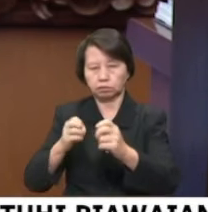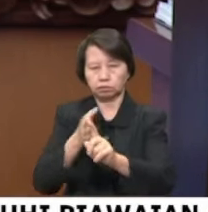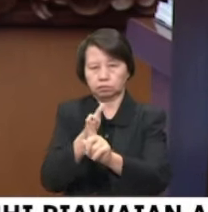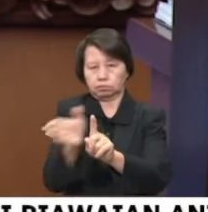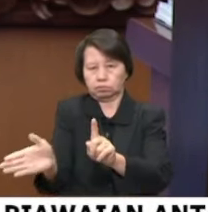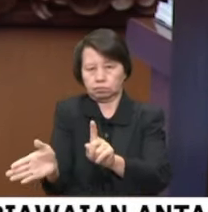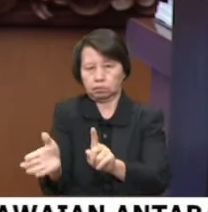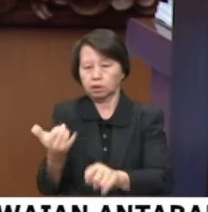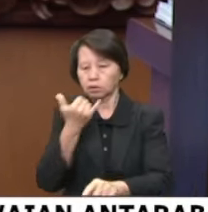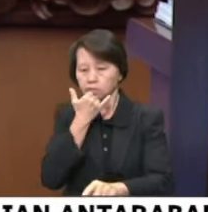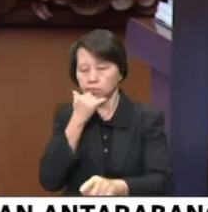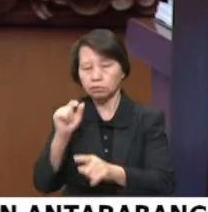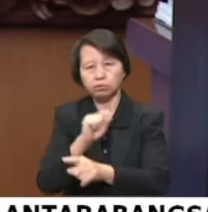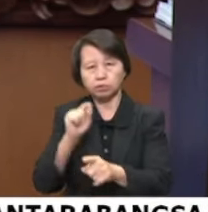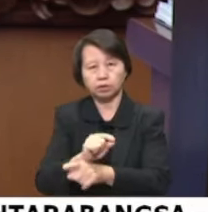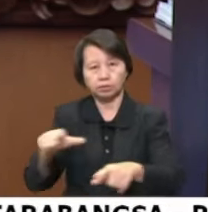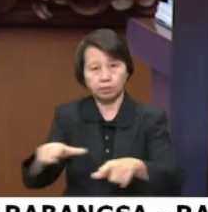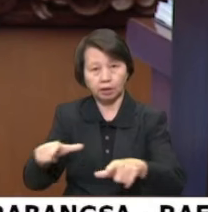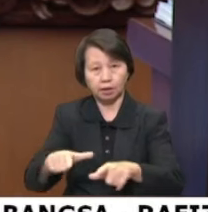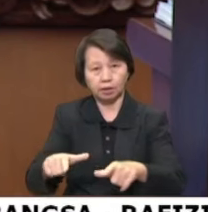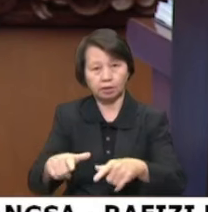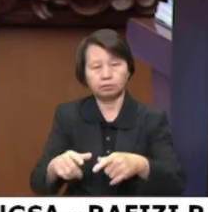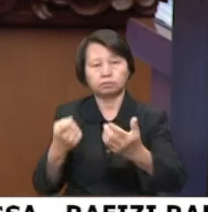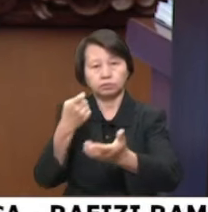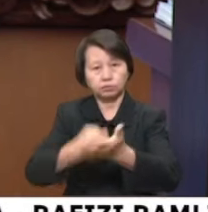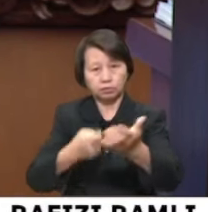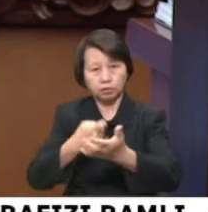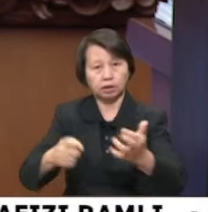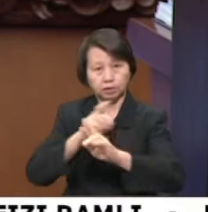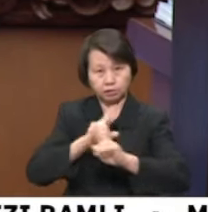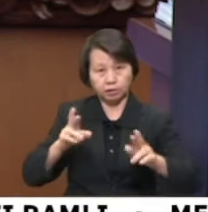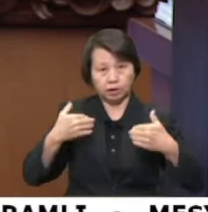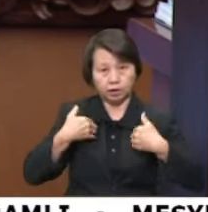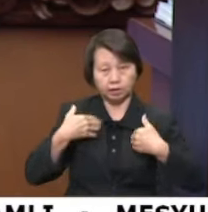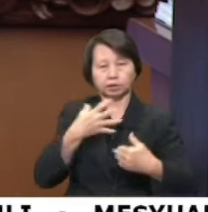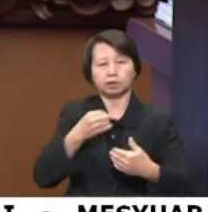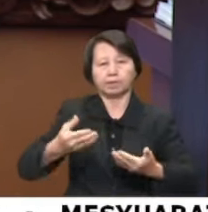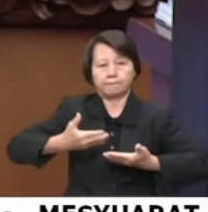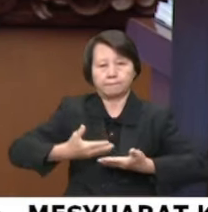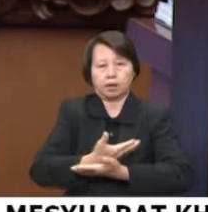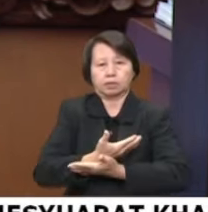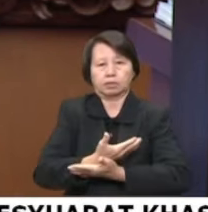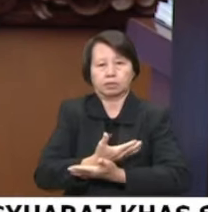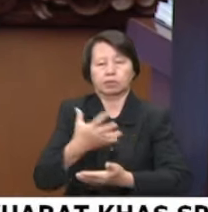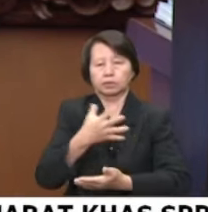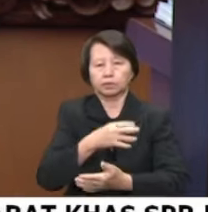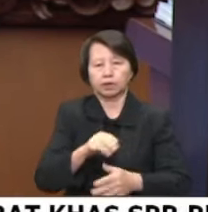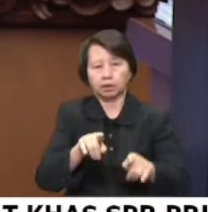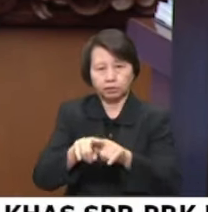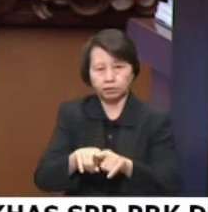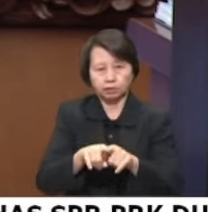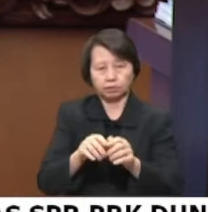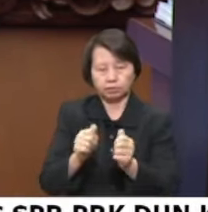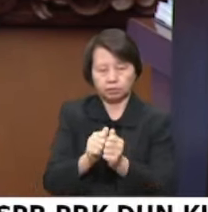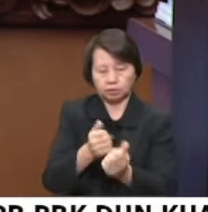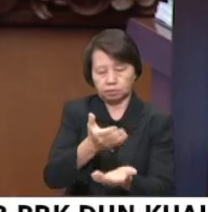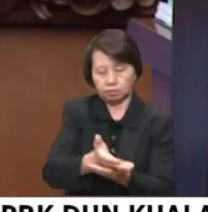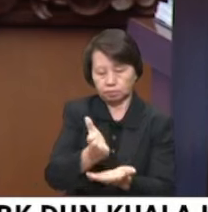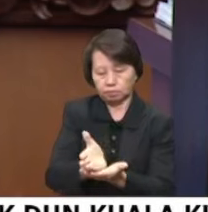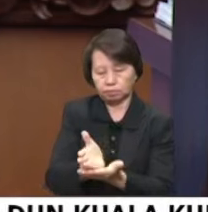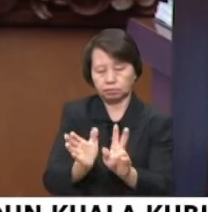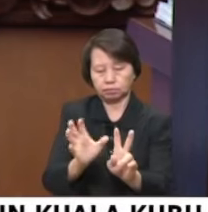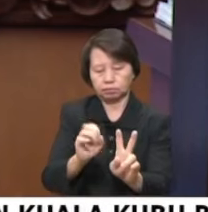dan penyalahgunaan dalam pelaksanaan struktur percukaian sedia ada dan baharu. Tambahan pula selaras dengan belanjawan